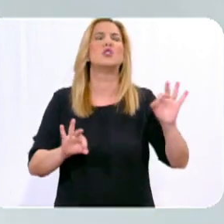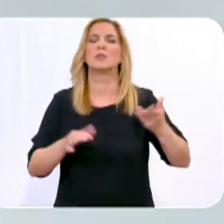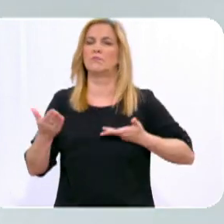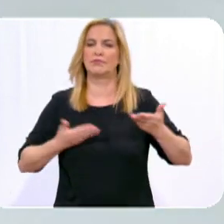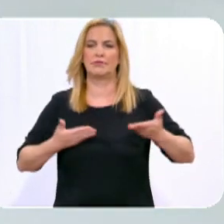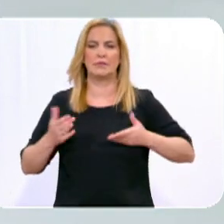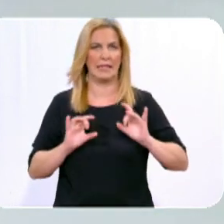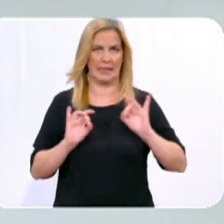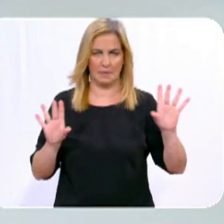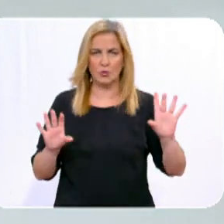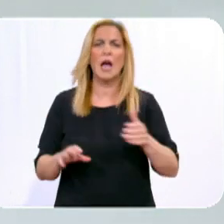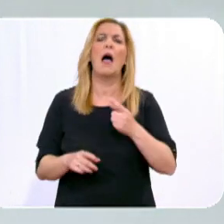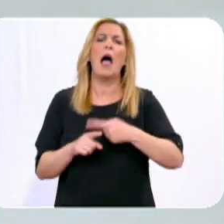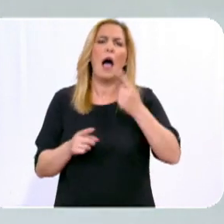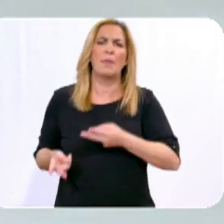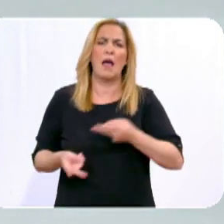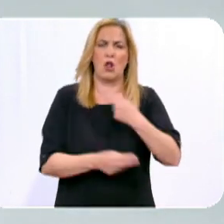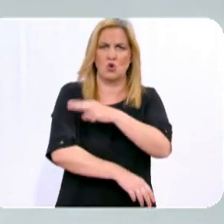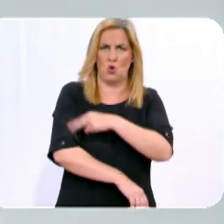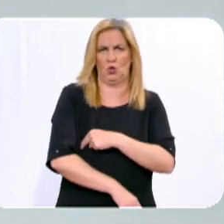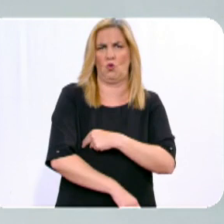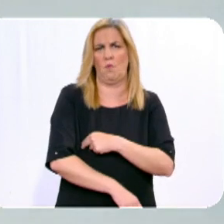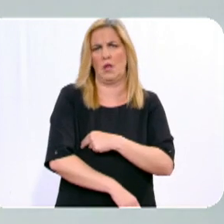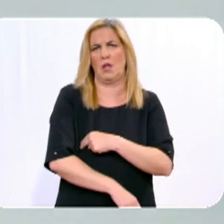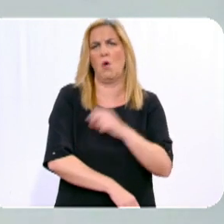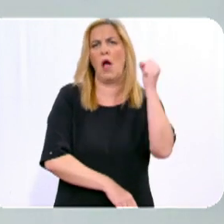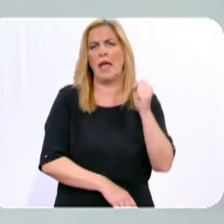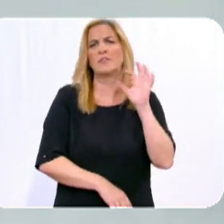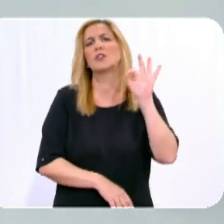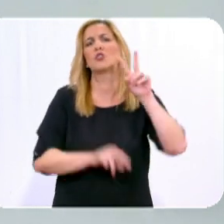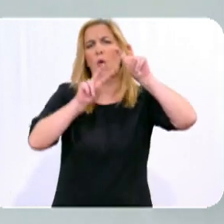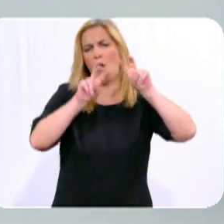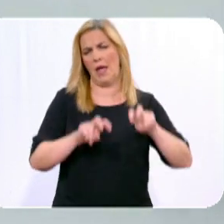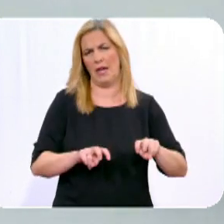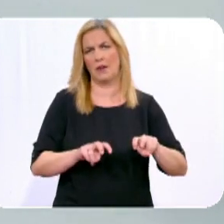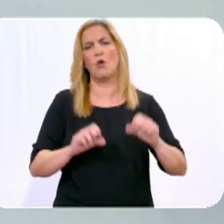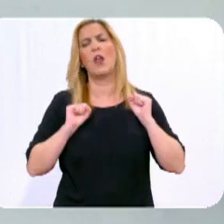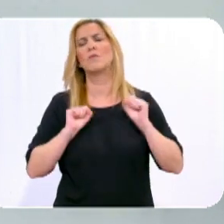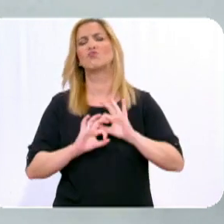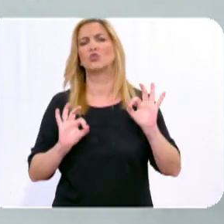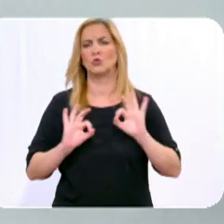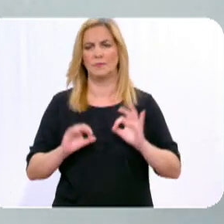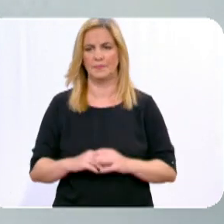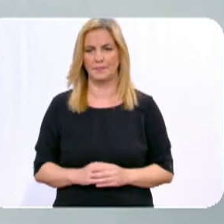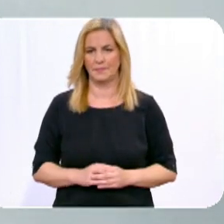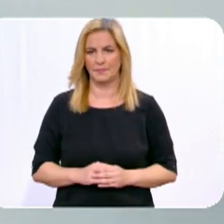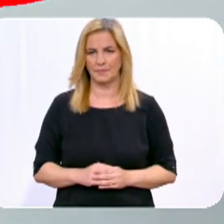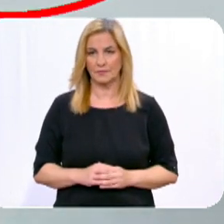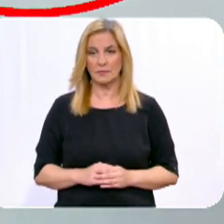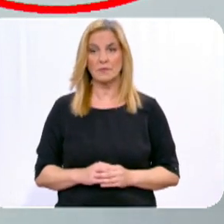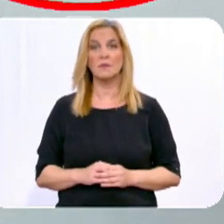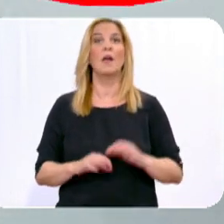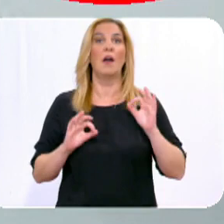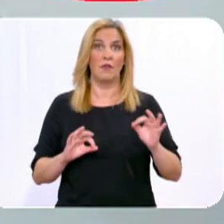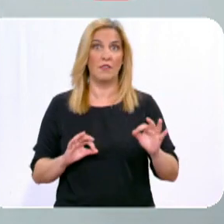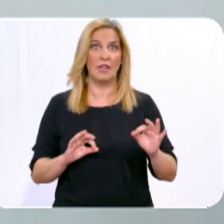προληπτικούς λόγους μεταφέρθηκαν στο Θριάσιο νοσοκομείο, όπου υποβλήθηκαν σε εξετάσεις, αλλά είναι καλά στην υγεία τους. Άμεσα στο σημείο έσπευσε γερανός της